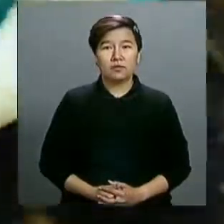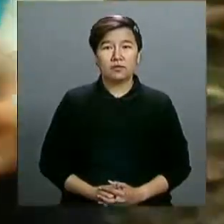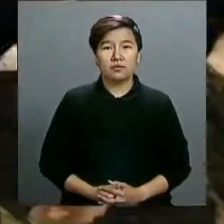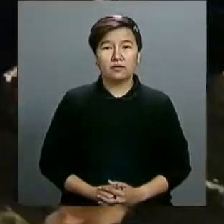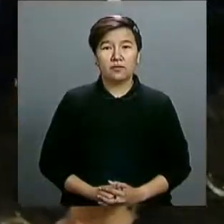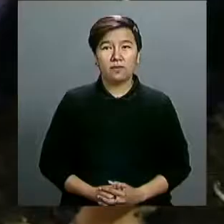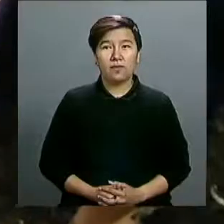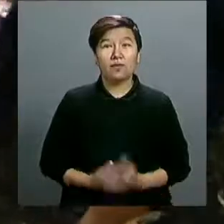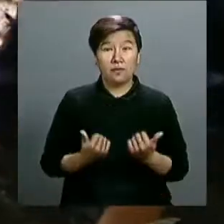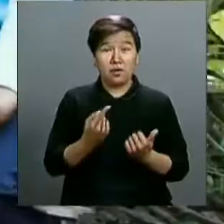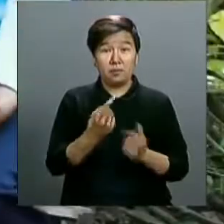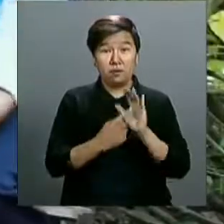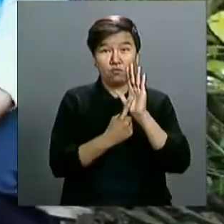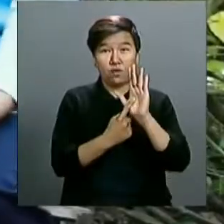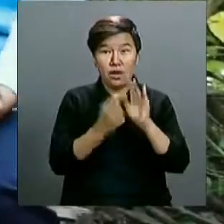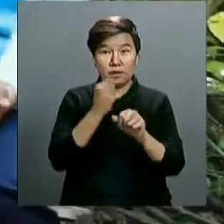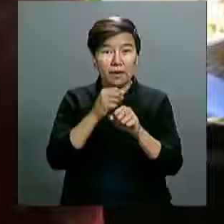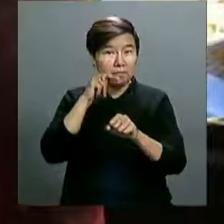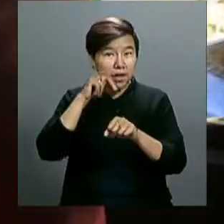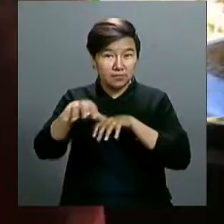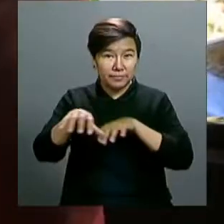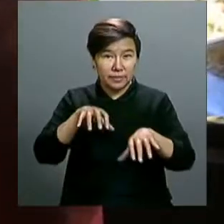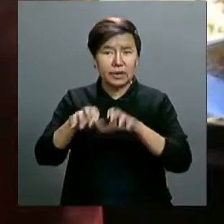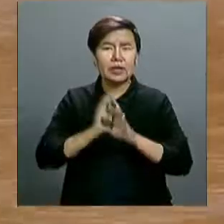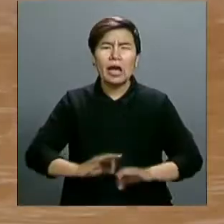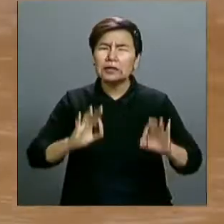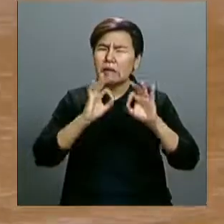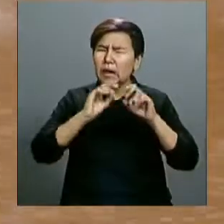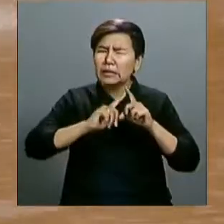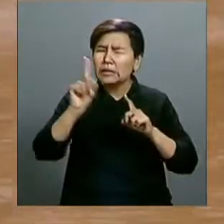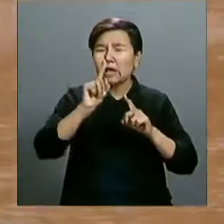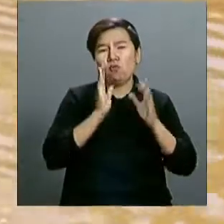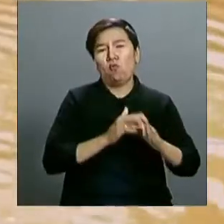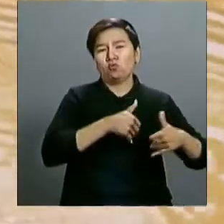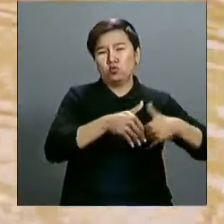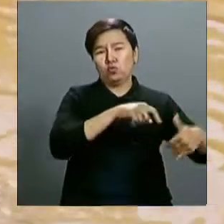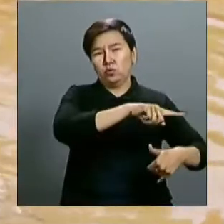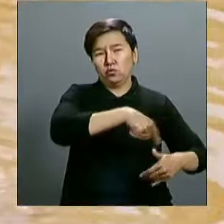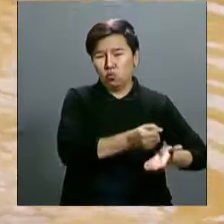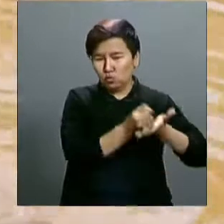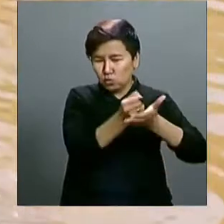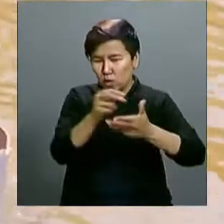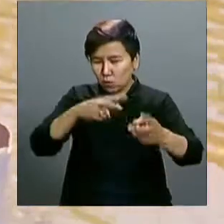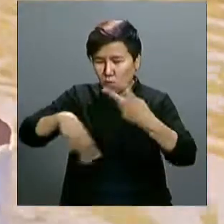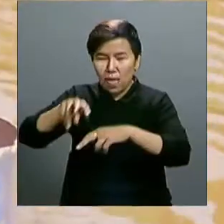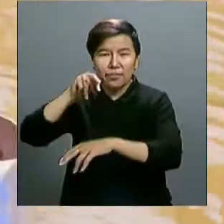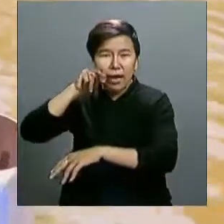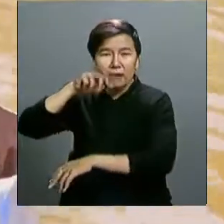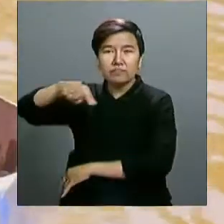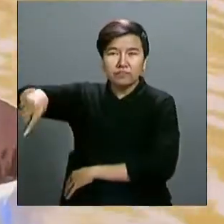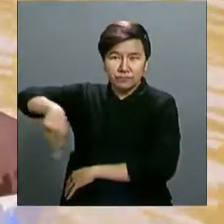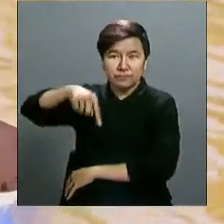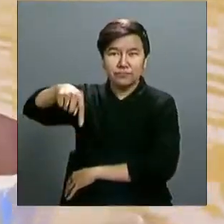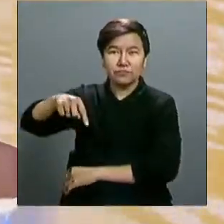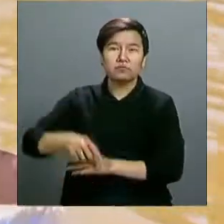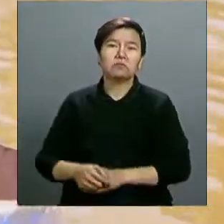นี่แค่เป็นส่วนหนึ่งในการจัดการน้ำแต่สิ่งที่สำคัญที่สุดก็คือคนในชุมชนช่วยกันรักษาดูแลน้ำในพื้นที่ของตนเองเพราะน้